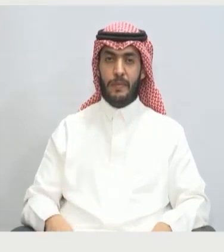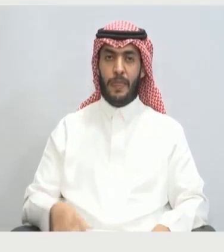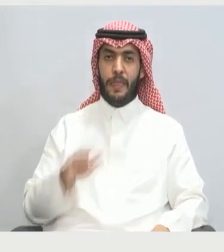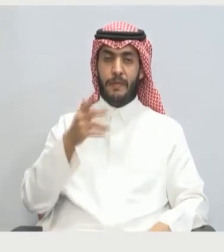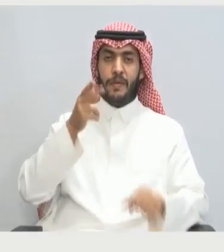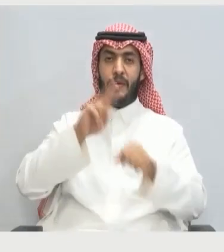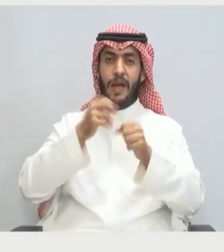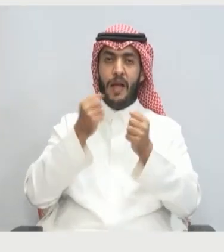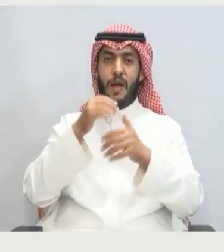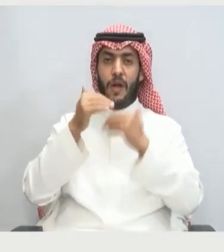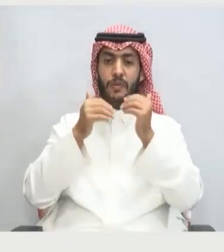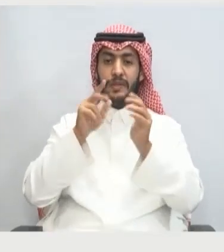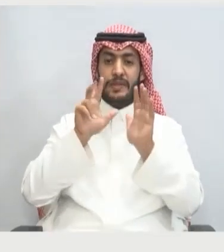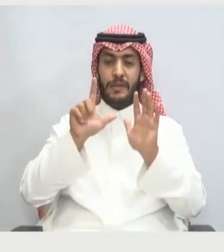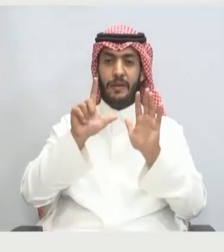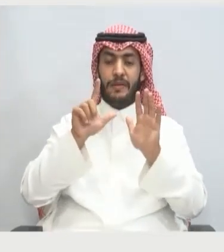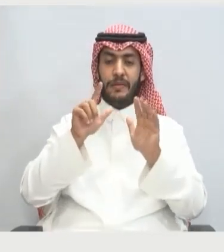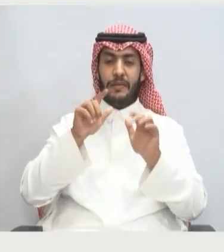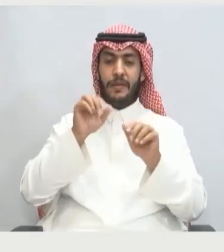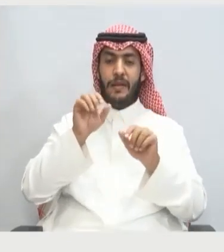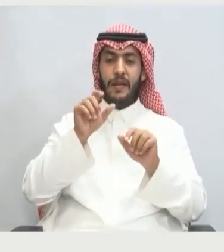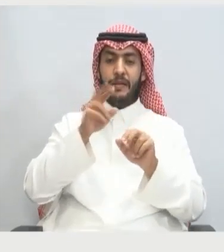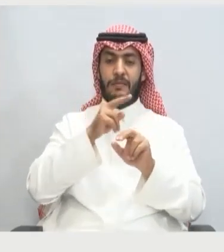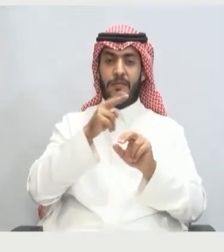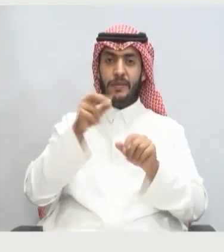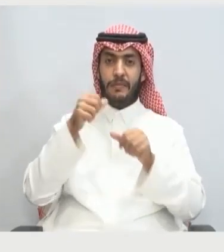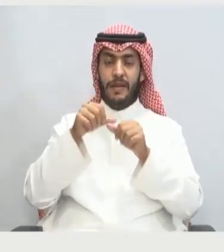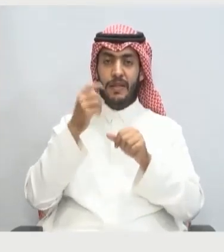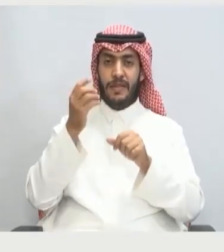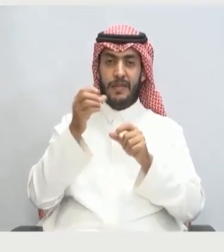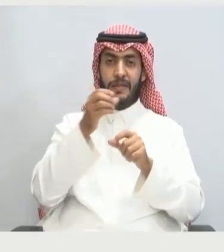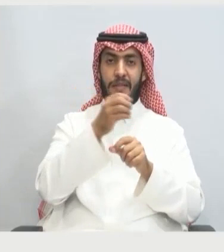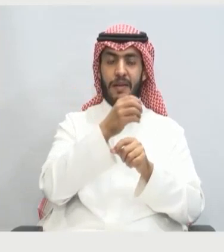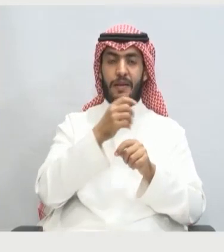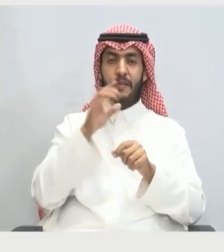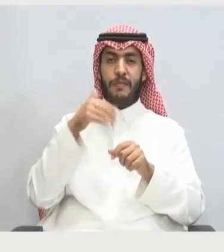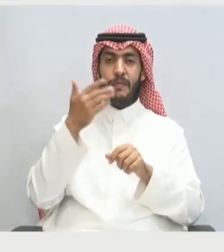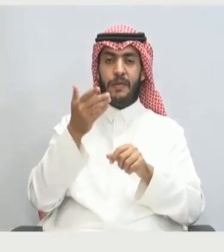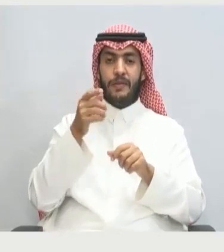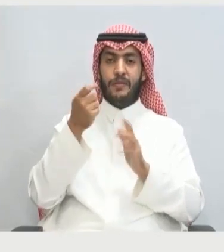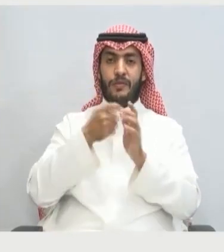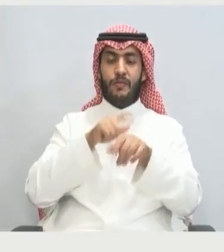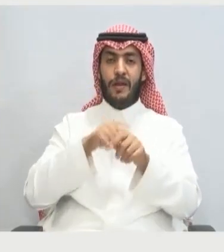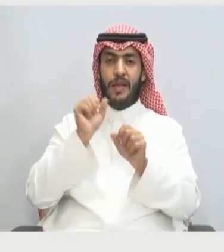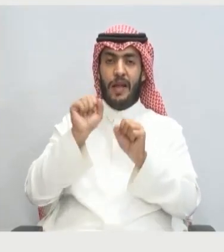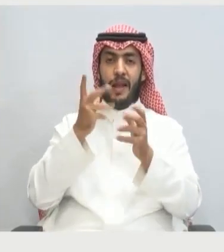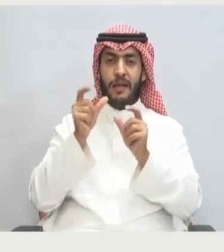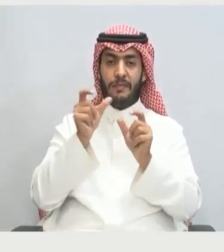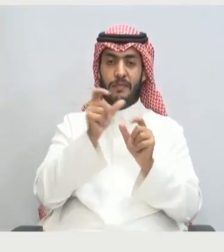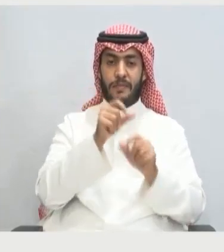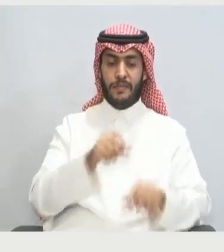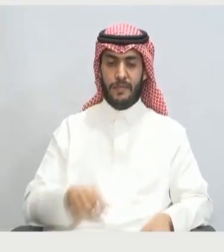ستكرر هذهه الخطوه رقم سبعه في الانابيب المتبقيه الثلاثه ثم بعد ذلك ستسجل في كل